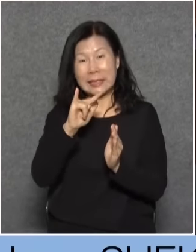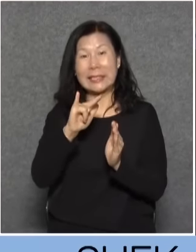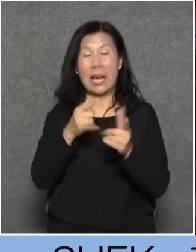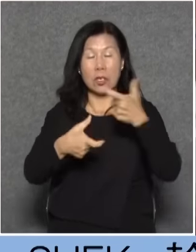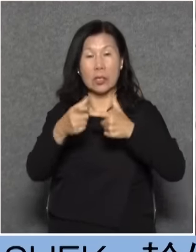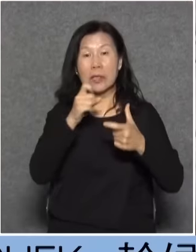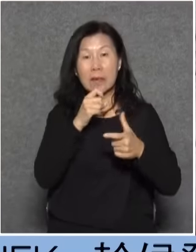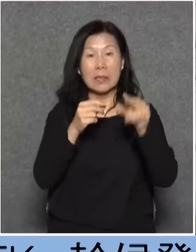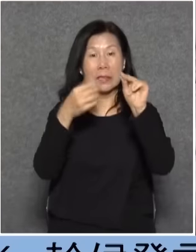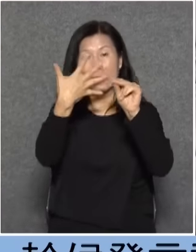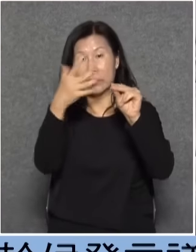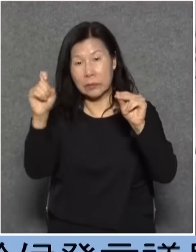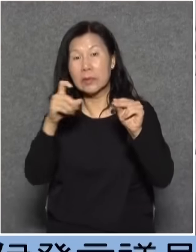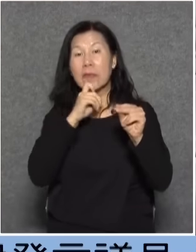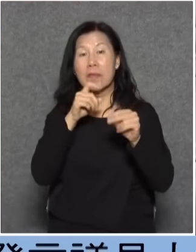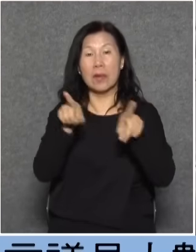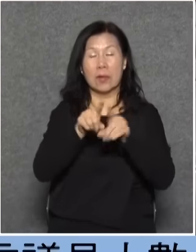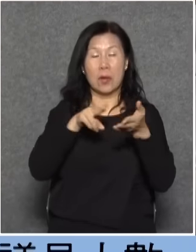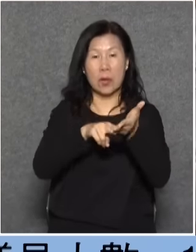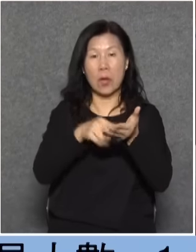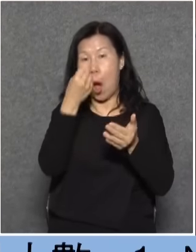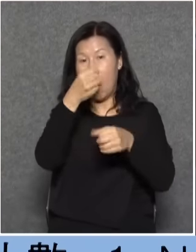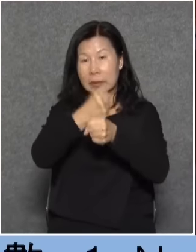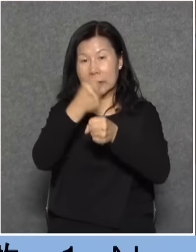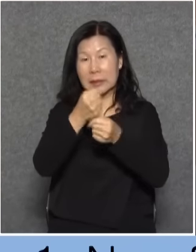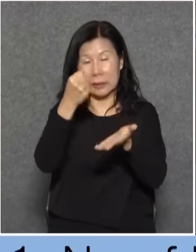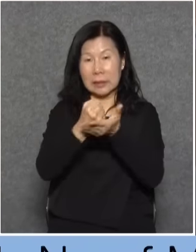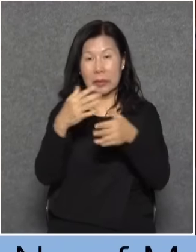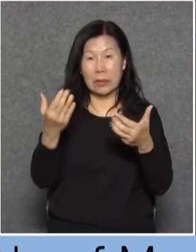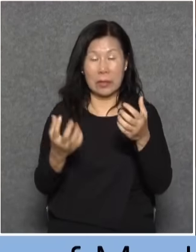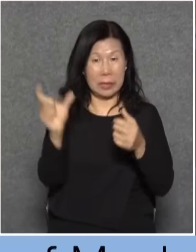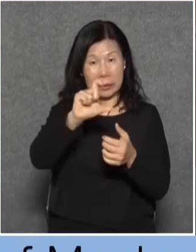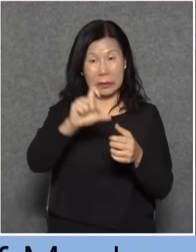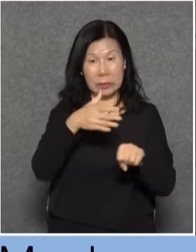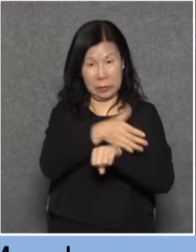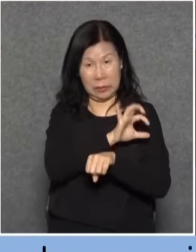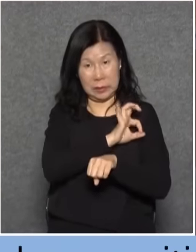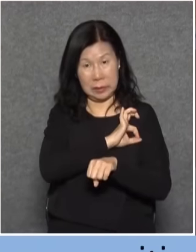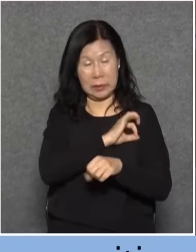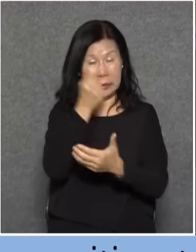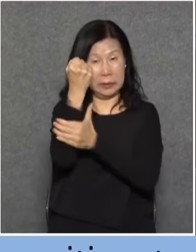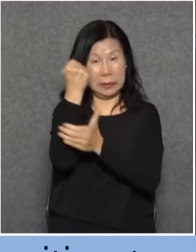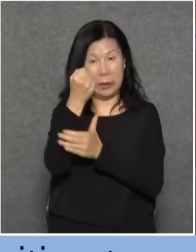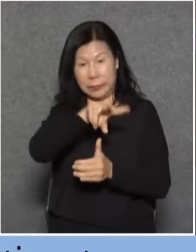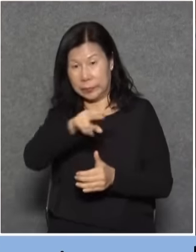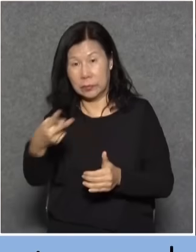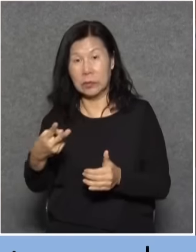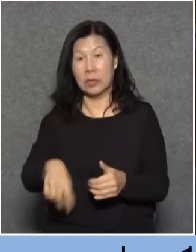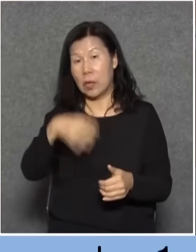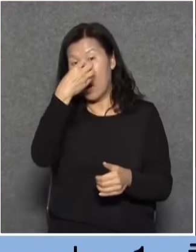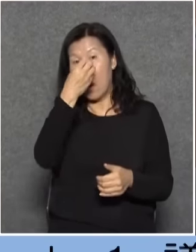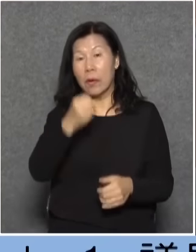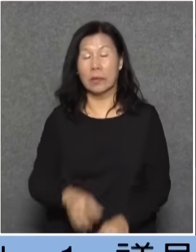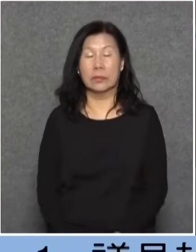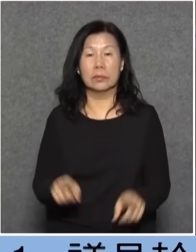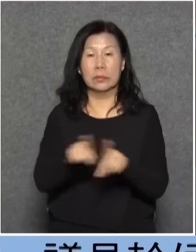如759、亞信屋、香港電視網絡、Uber， 大有可能都為社會帶來革命性的轉變，但在香港一